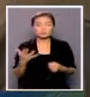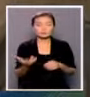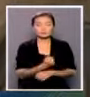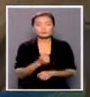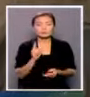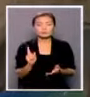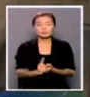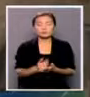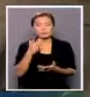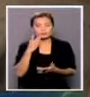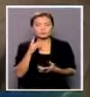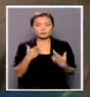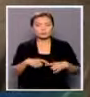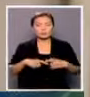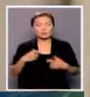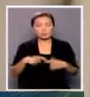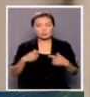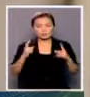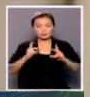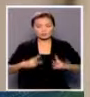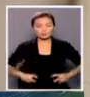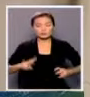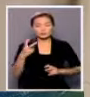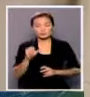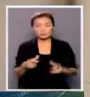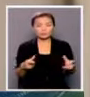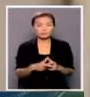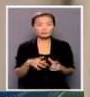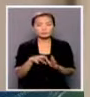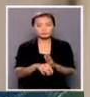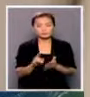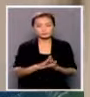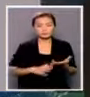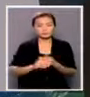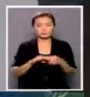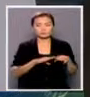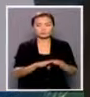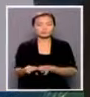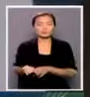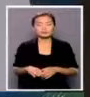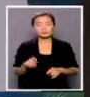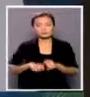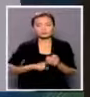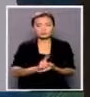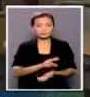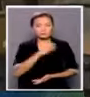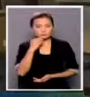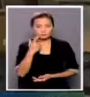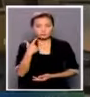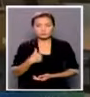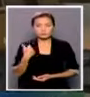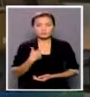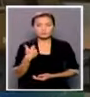өткендер міндетті түрде ПТР тестті тапсырады. Кейін екі апта карантинде жатады. Әлбетте бәрі бірдей міндетін өтеуге құштар емес. Әскер